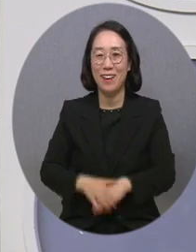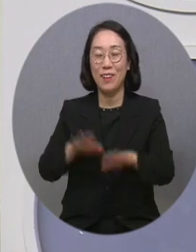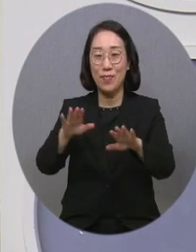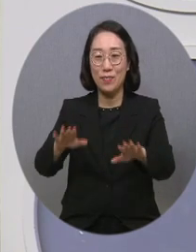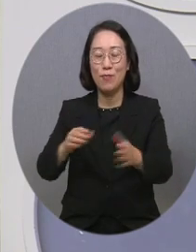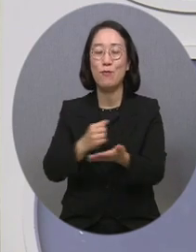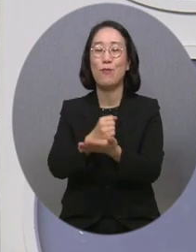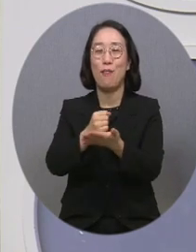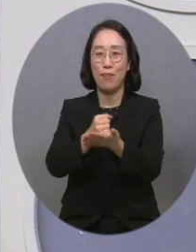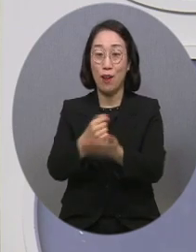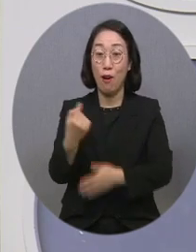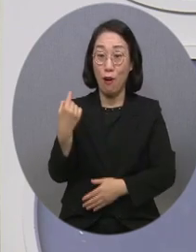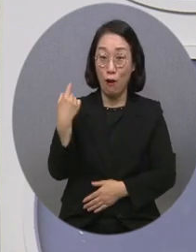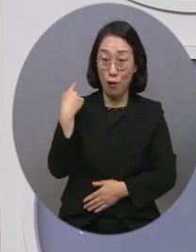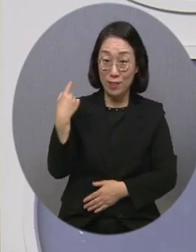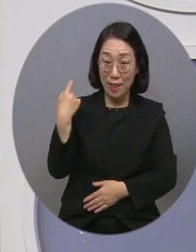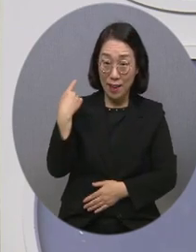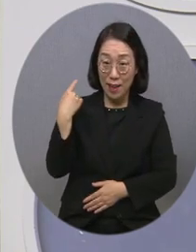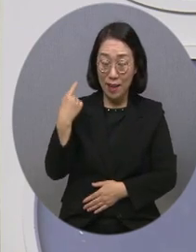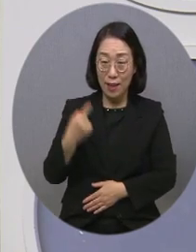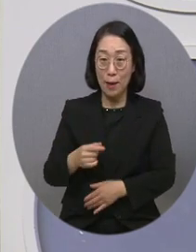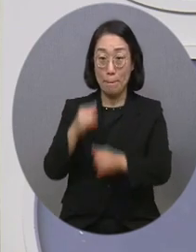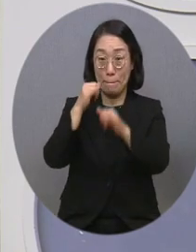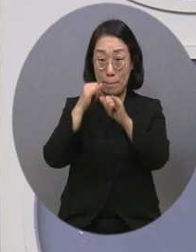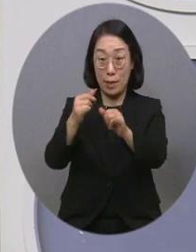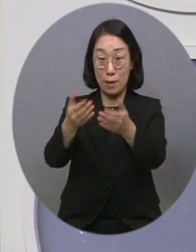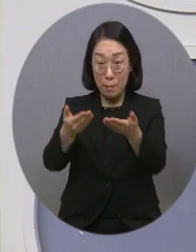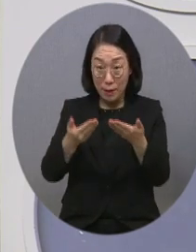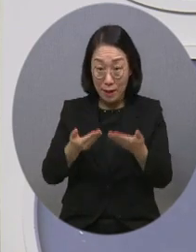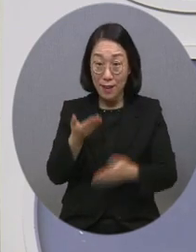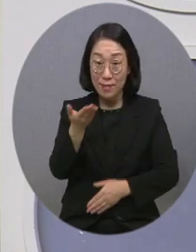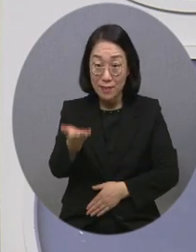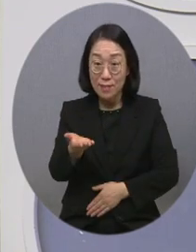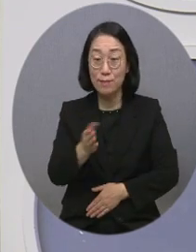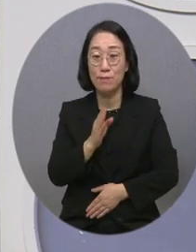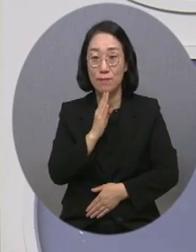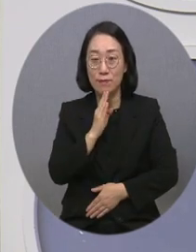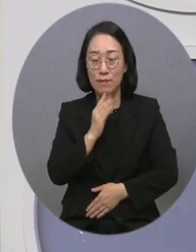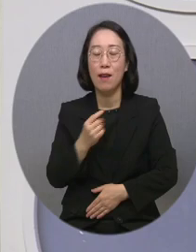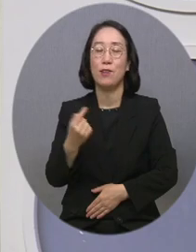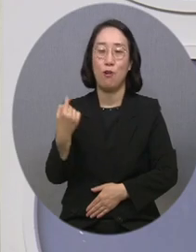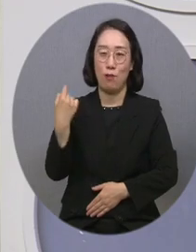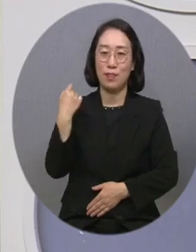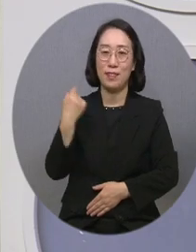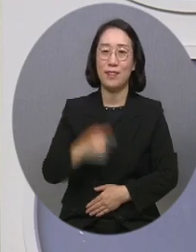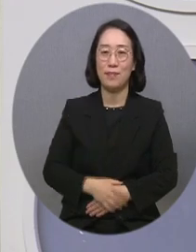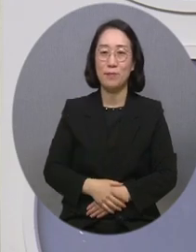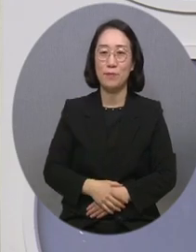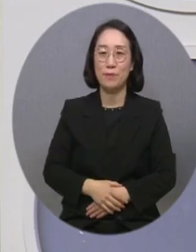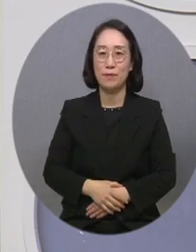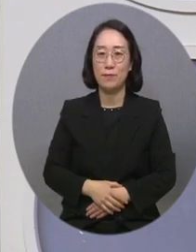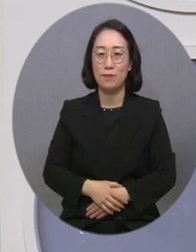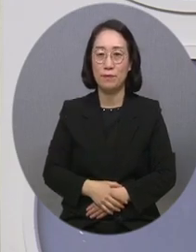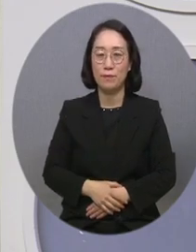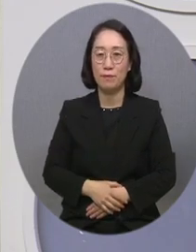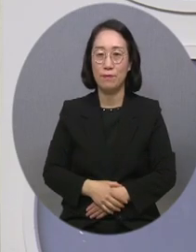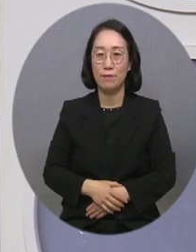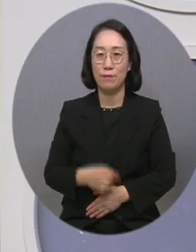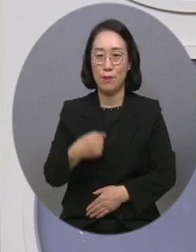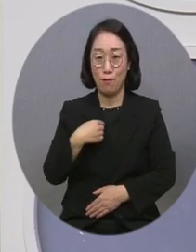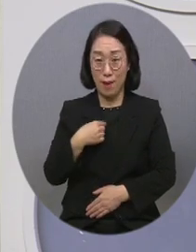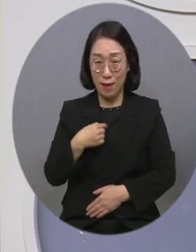우연찮게 어제 시상 예. 하셨다고? 어제 했는데요. 그 네. 저에게는